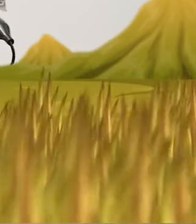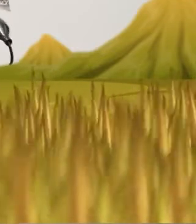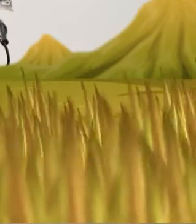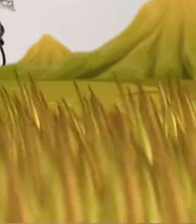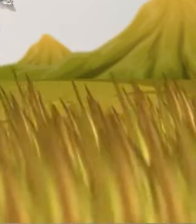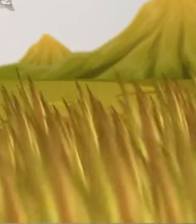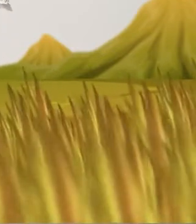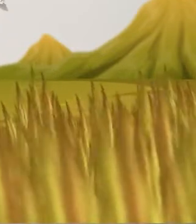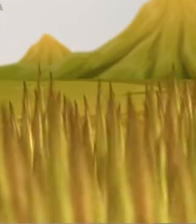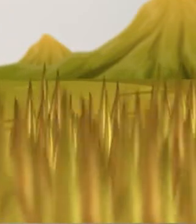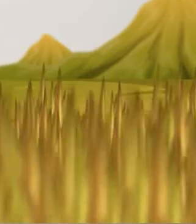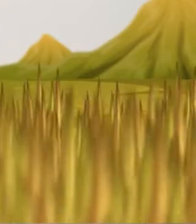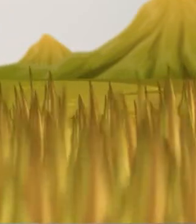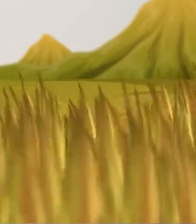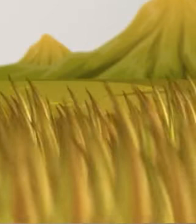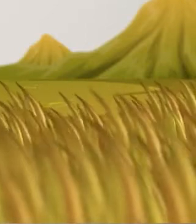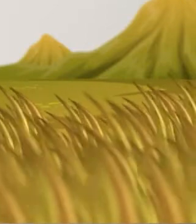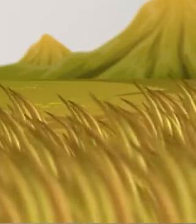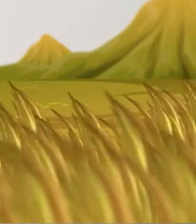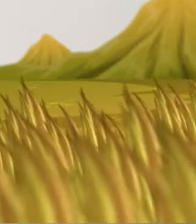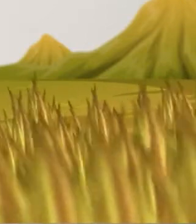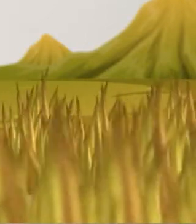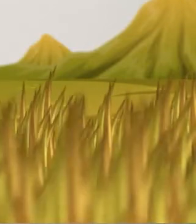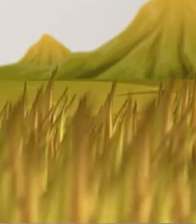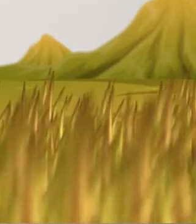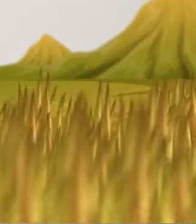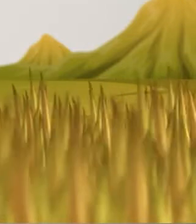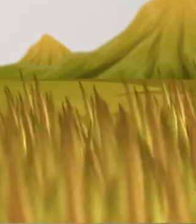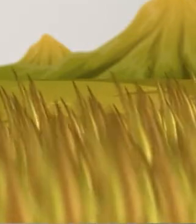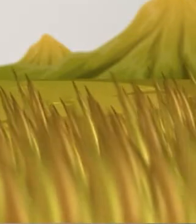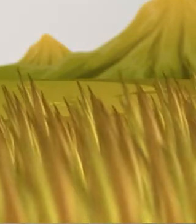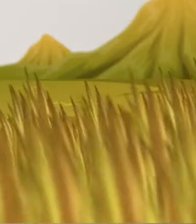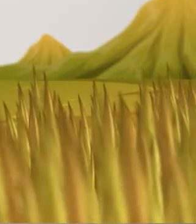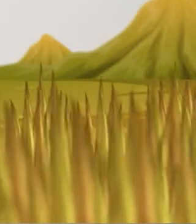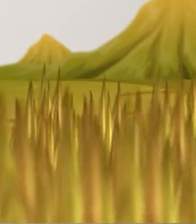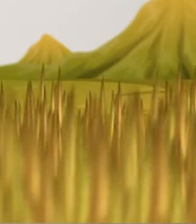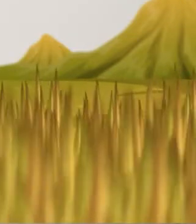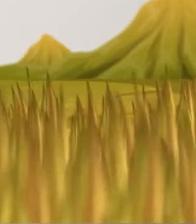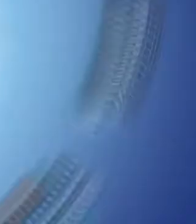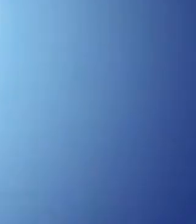Thank you.